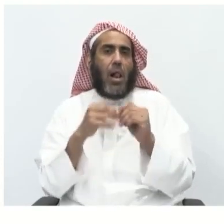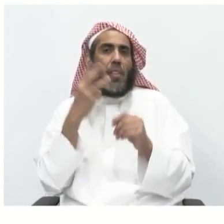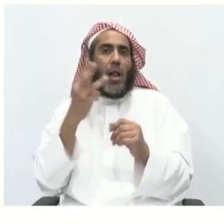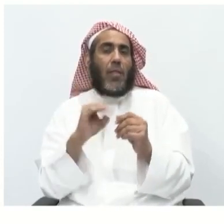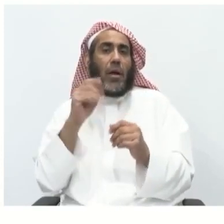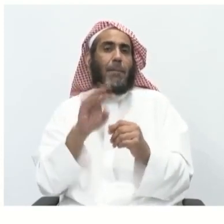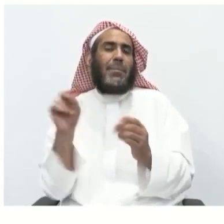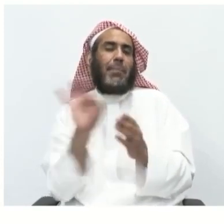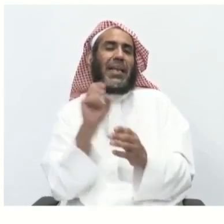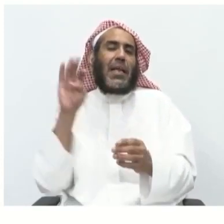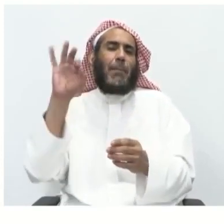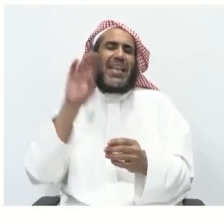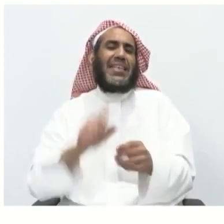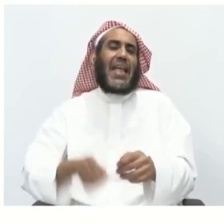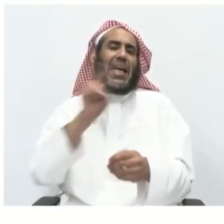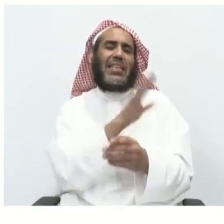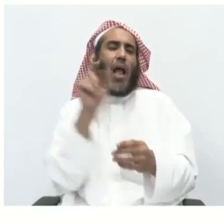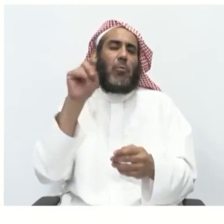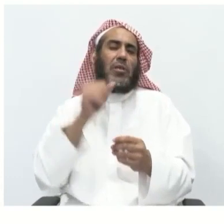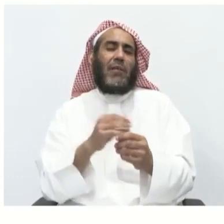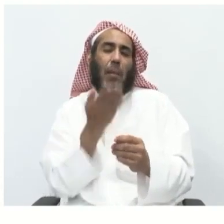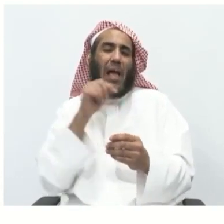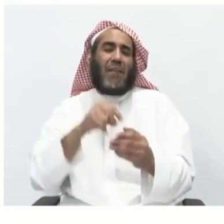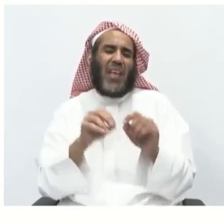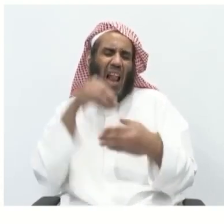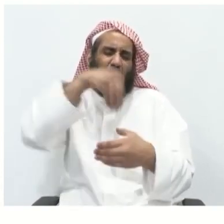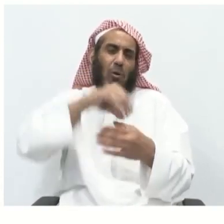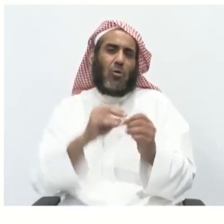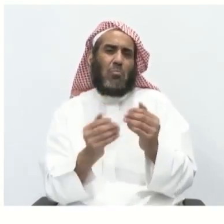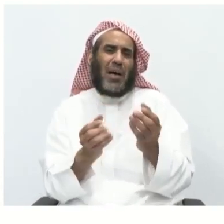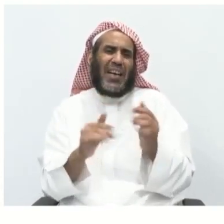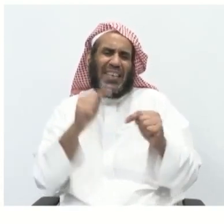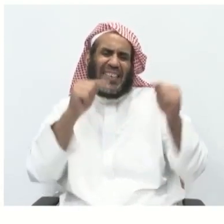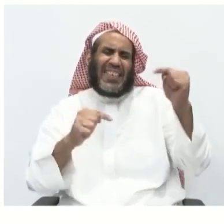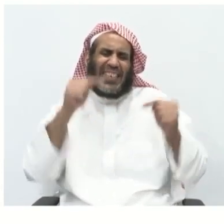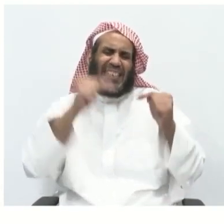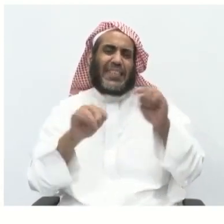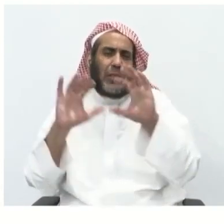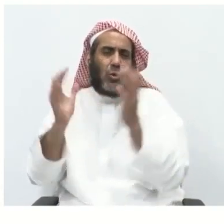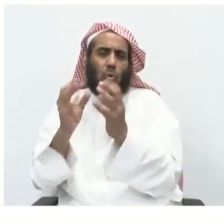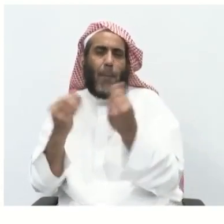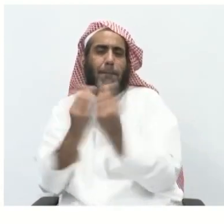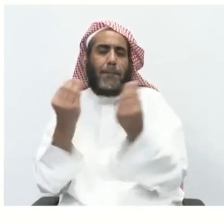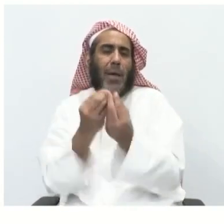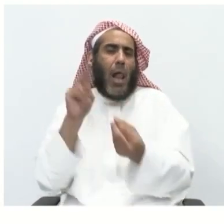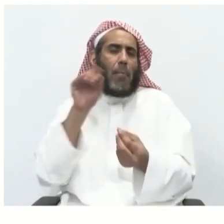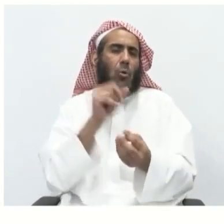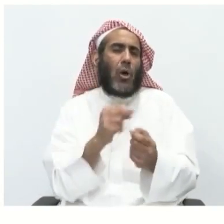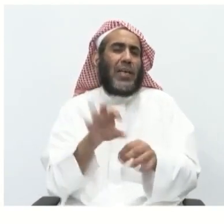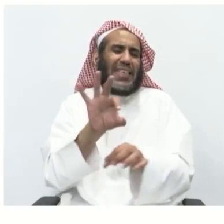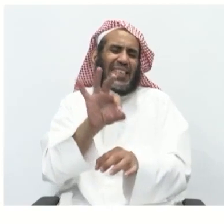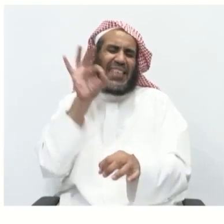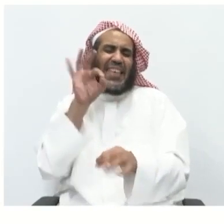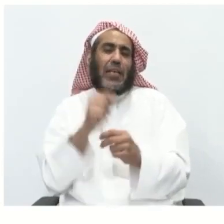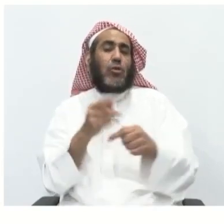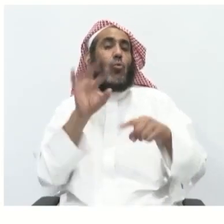جرام من كبريتات المغنيسيوم المائي في البوتقه ثم قست كتلته مع البوتقه اذا استخراج